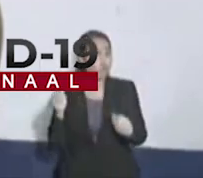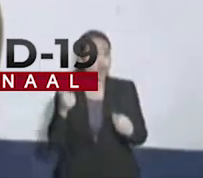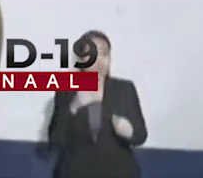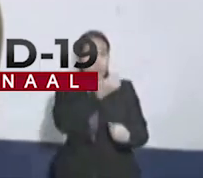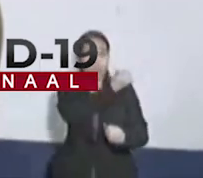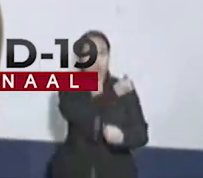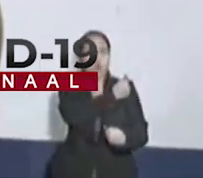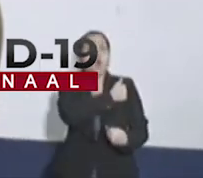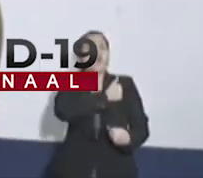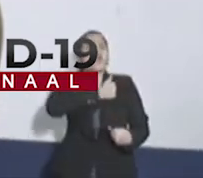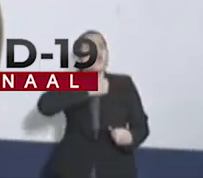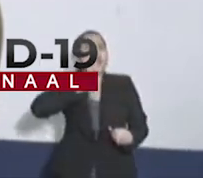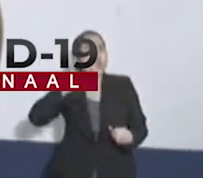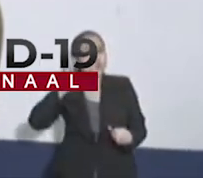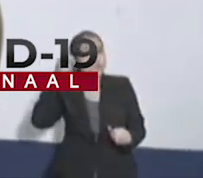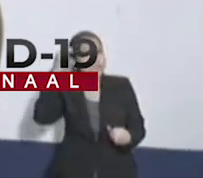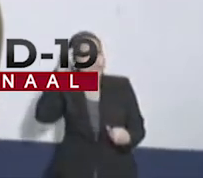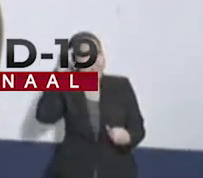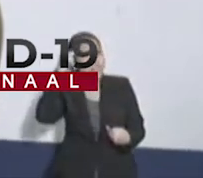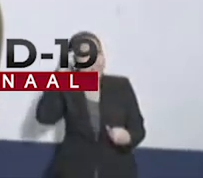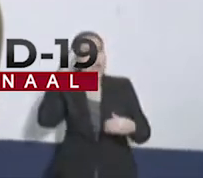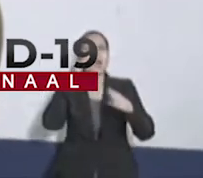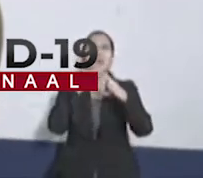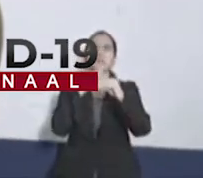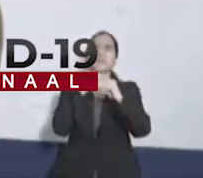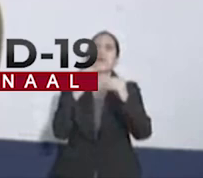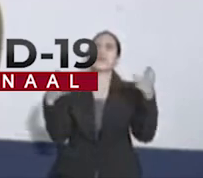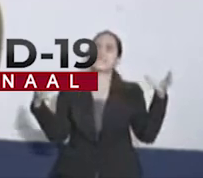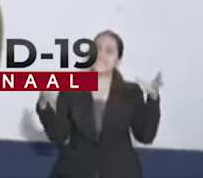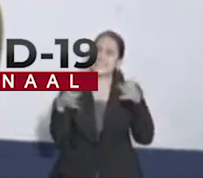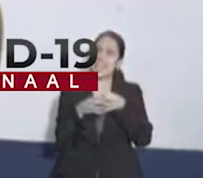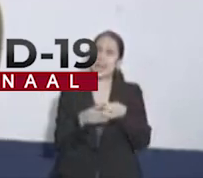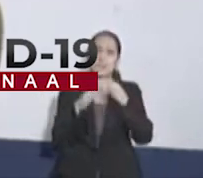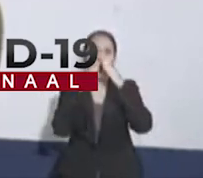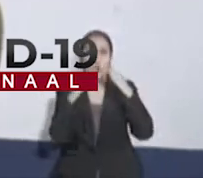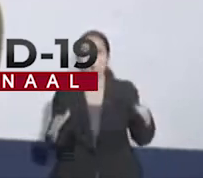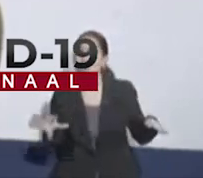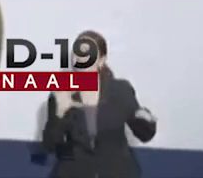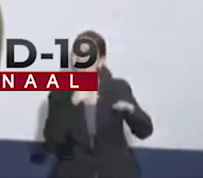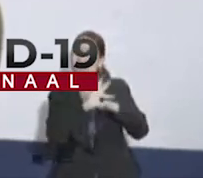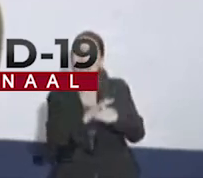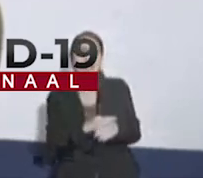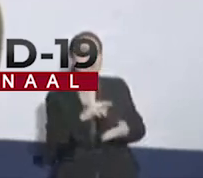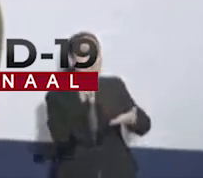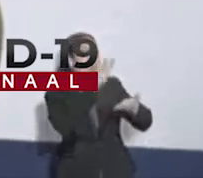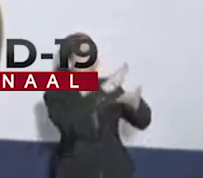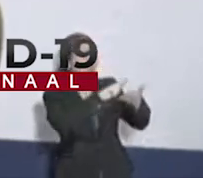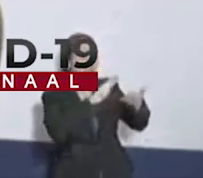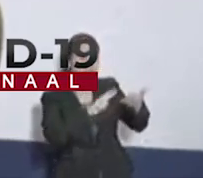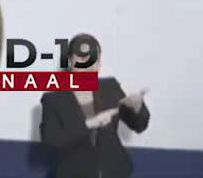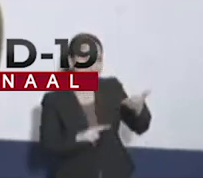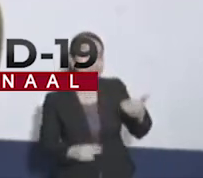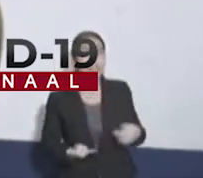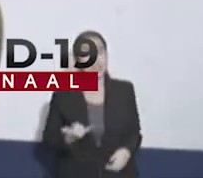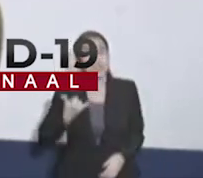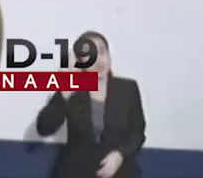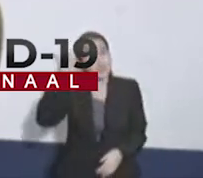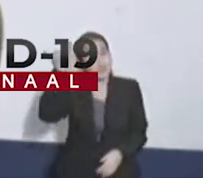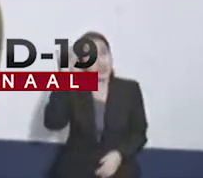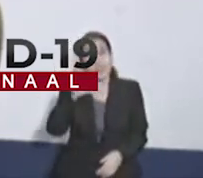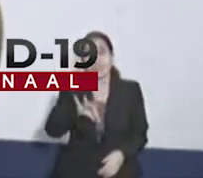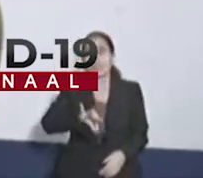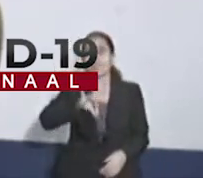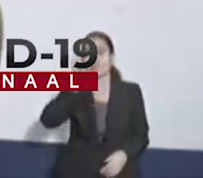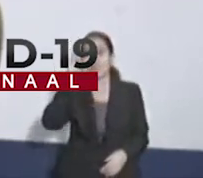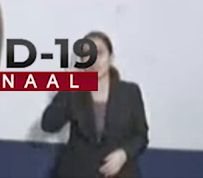denken. Raak in gesprek met anderen, met je huisarts, lees erover. Er is veel te vinden, ook